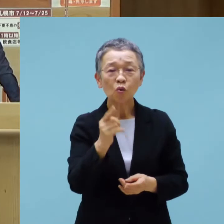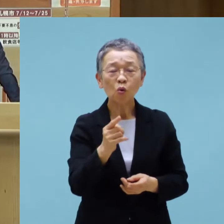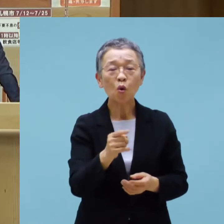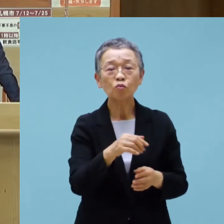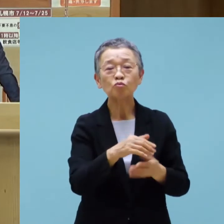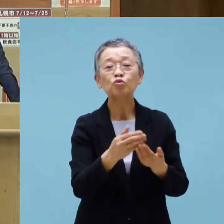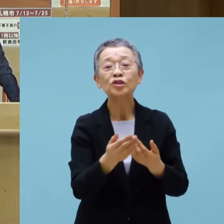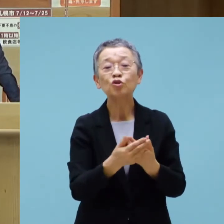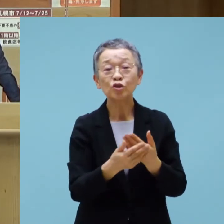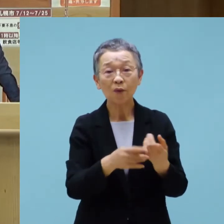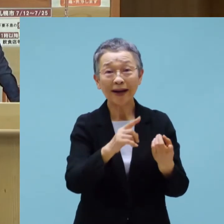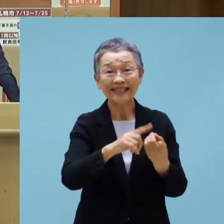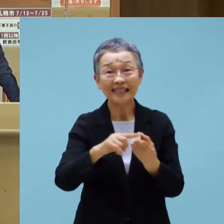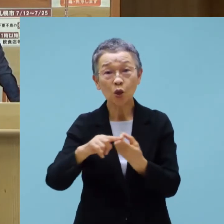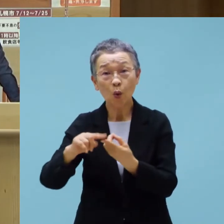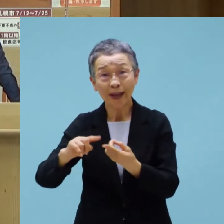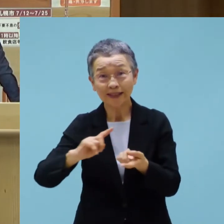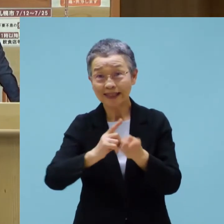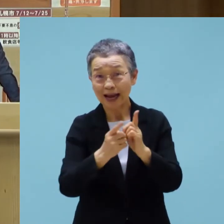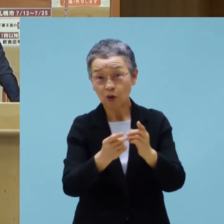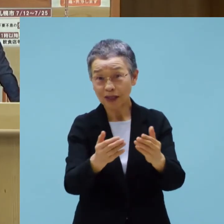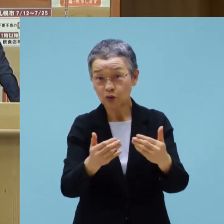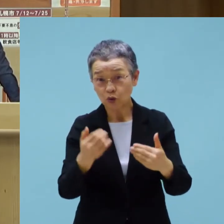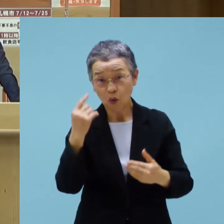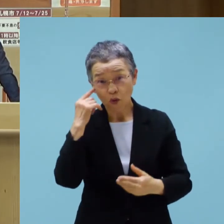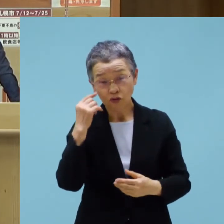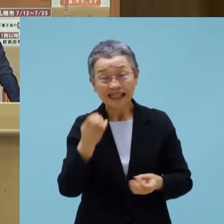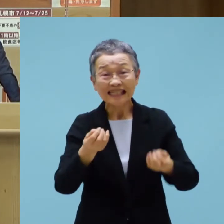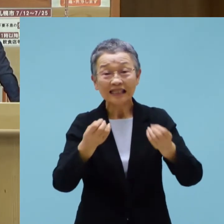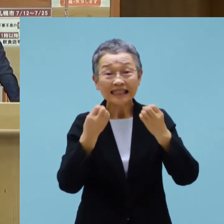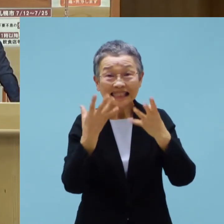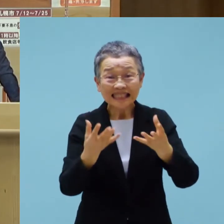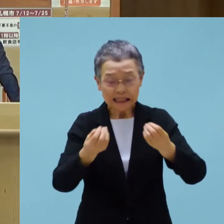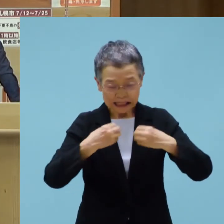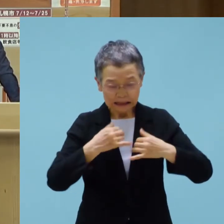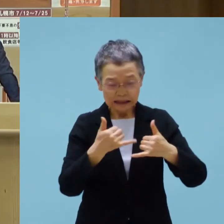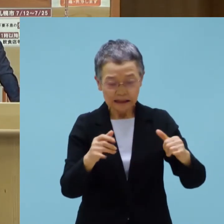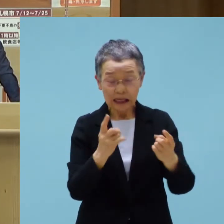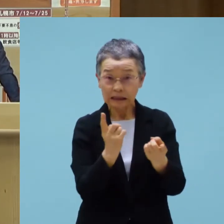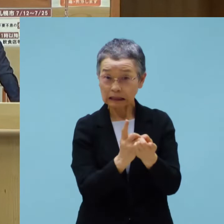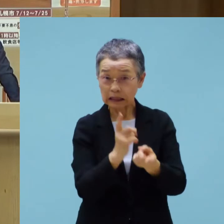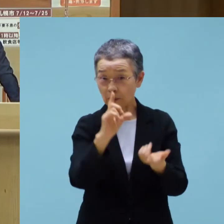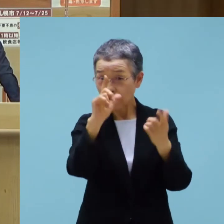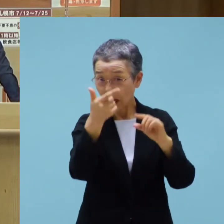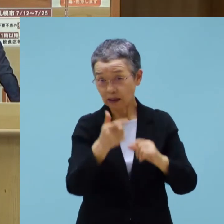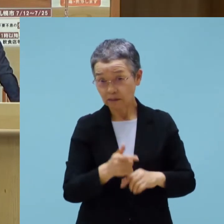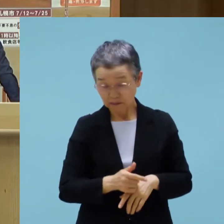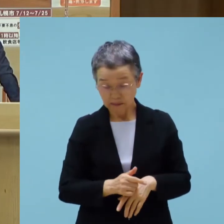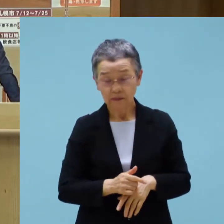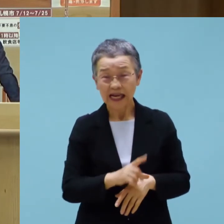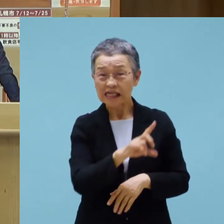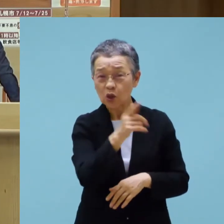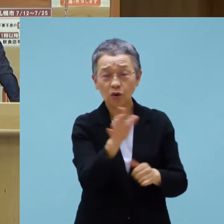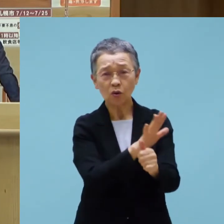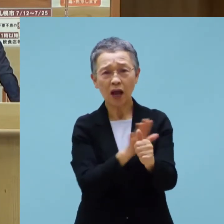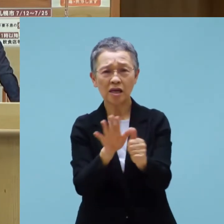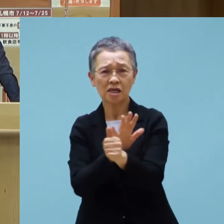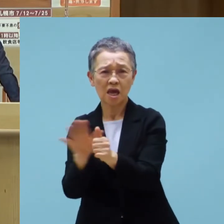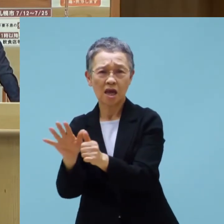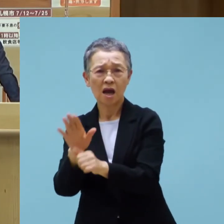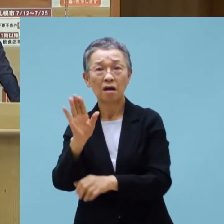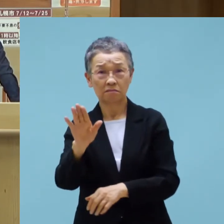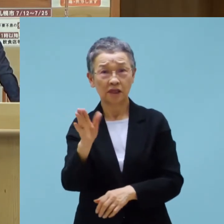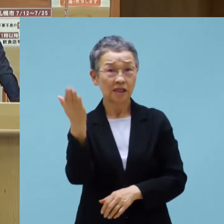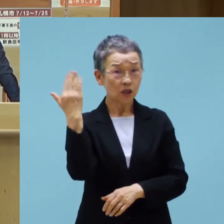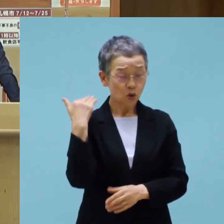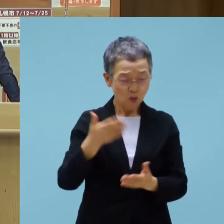。新規感染者数だけではやっぱりないので、まあ、いろんな背景ですね、先ほど申し上げ